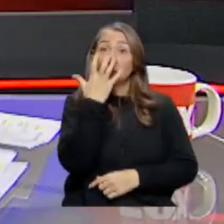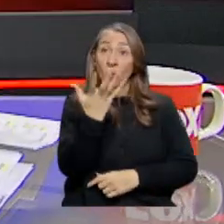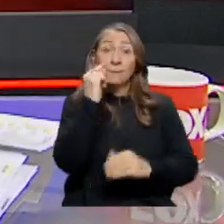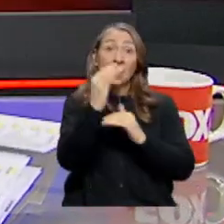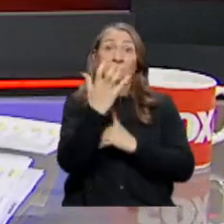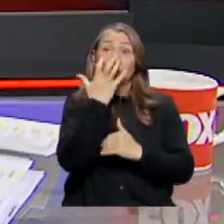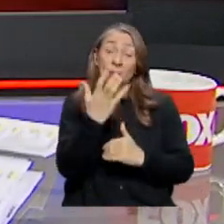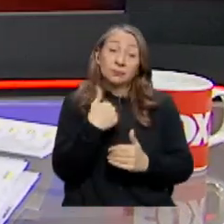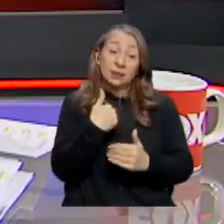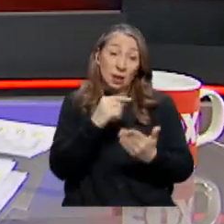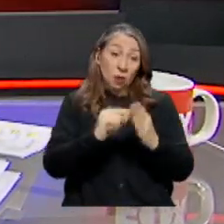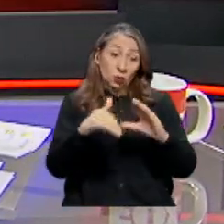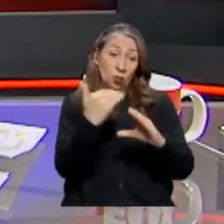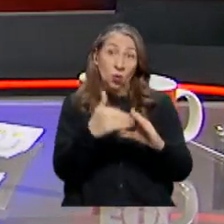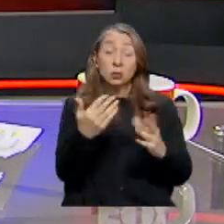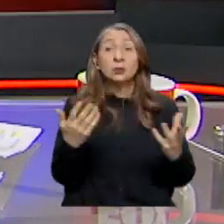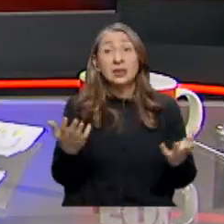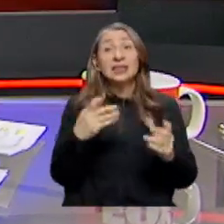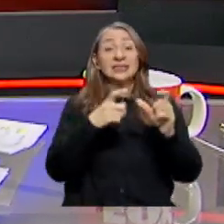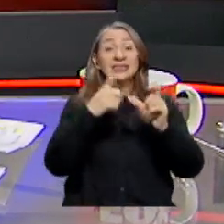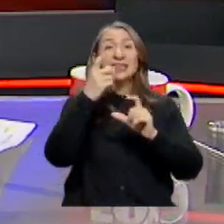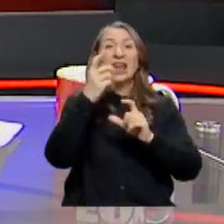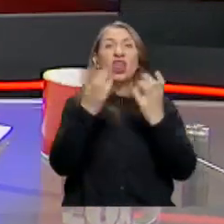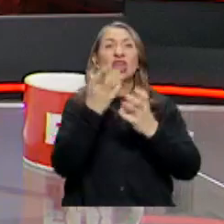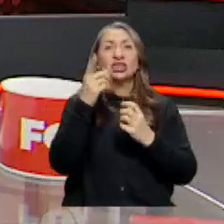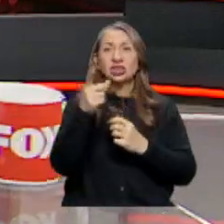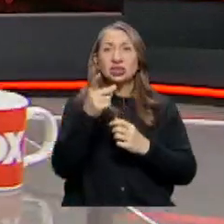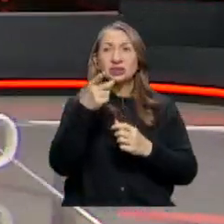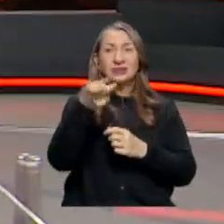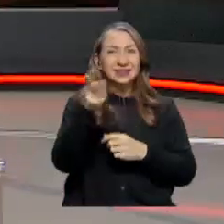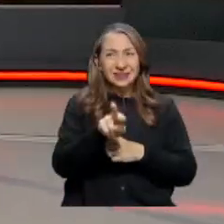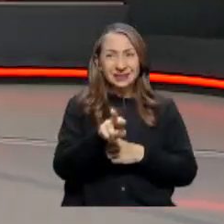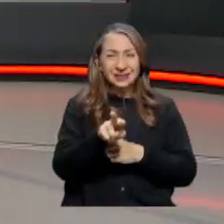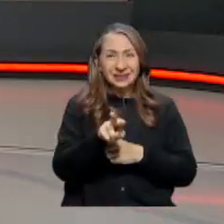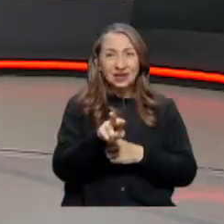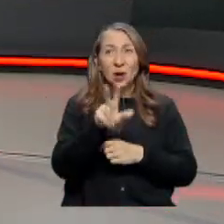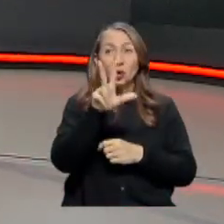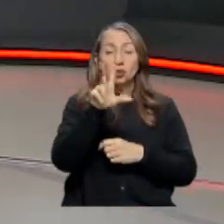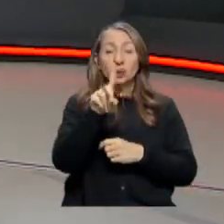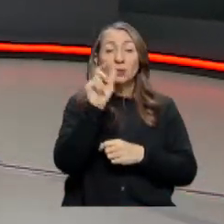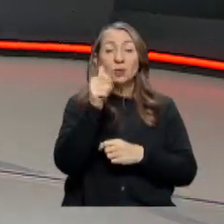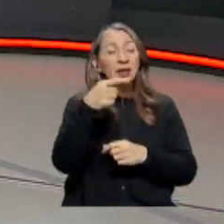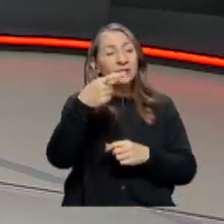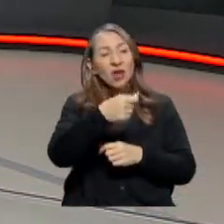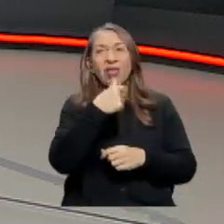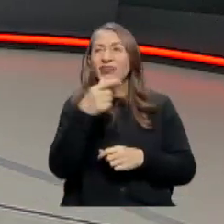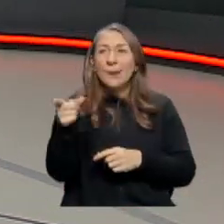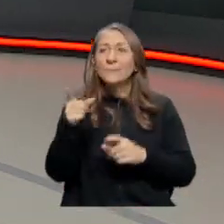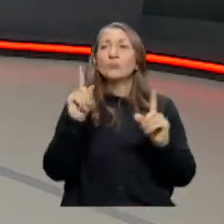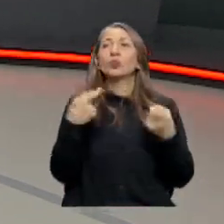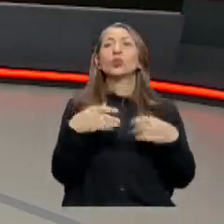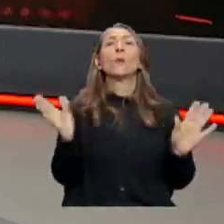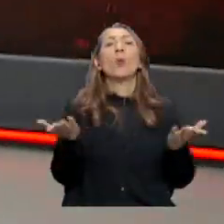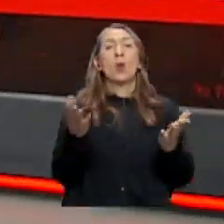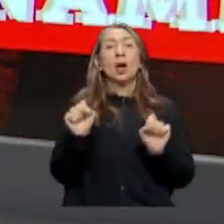millet bekliyor, bize de yazıyorlar. Efendim, Sinan Ateş suikasti 31 gündür tetikçi yakalanamıyor.